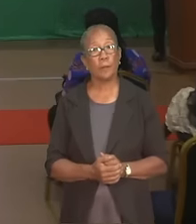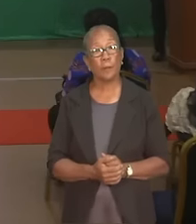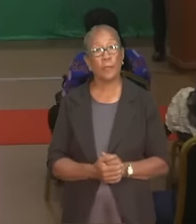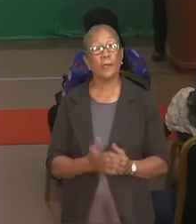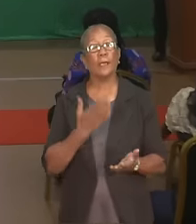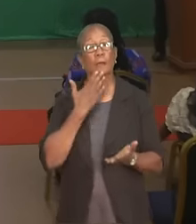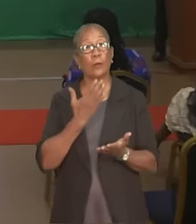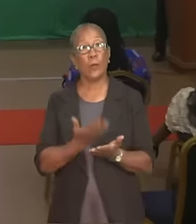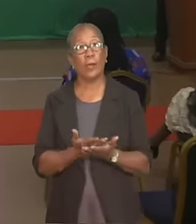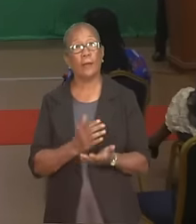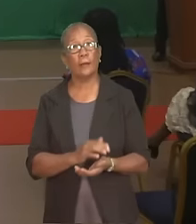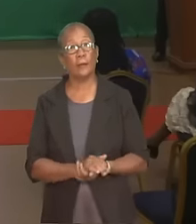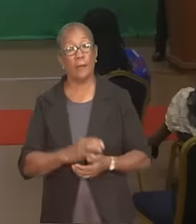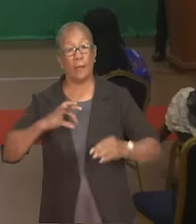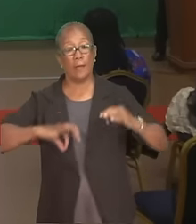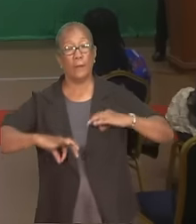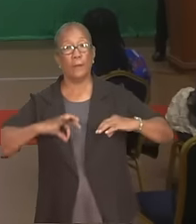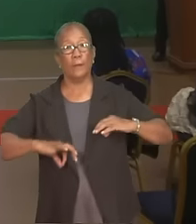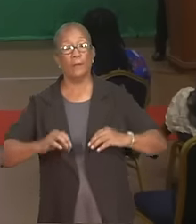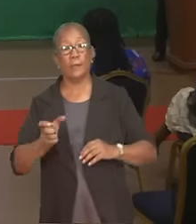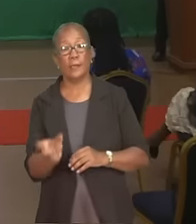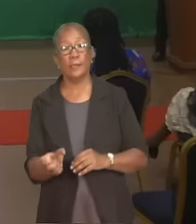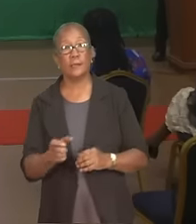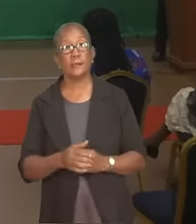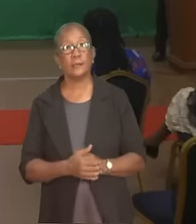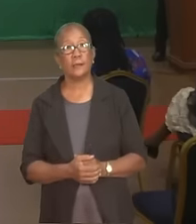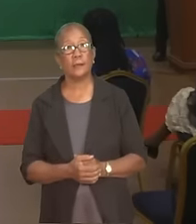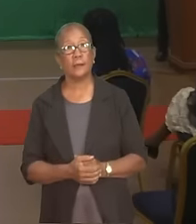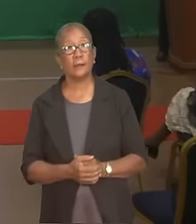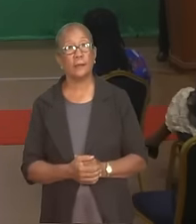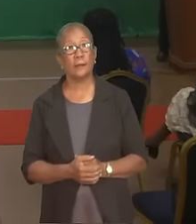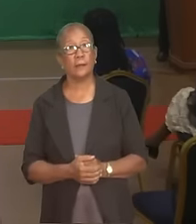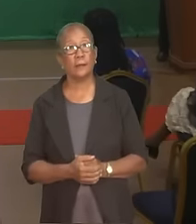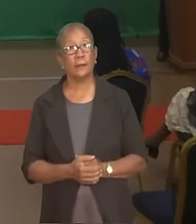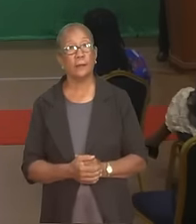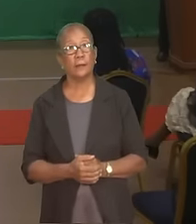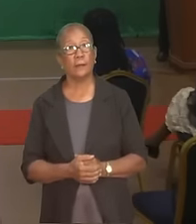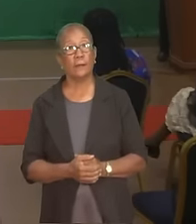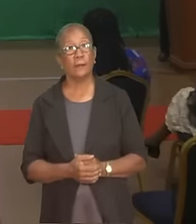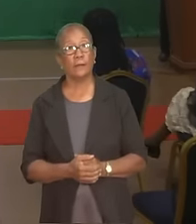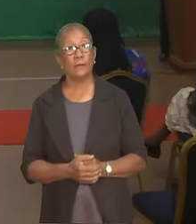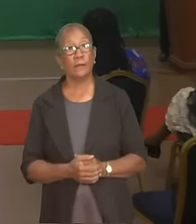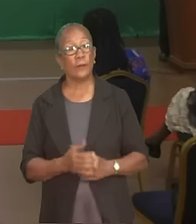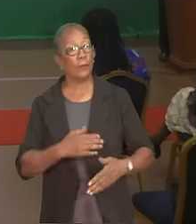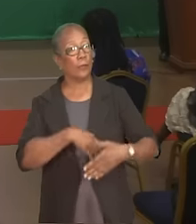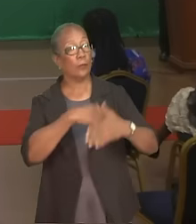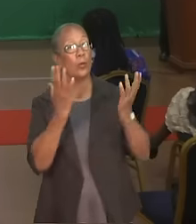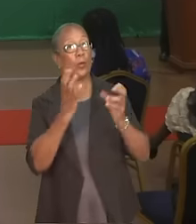Dank u wel. Minister Abia Moffo van Natuurlijke Hulpbronnen.